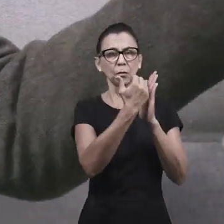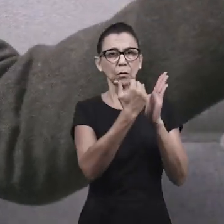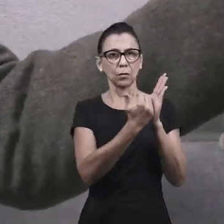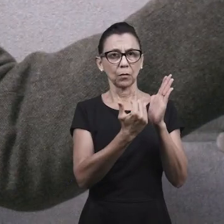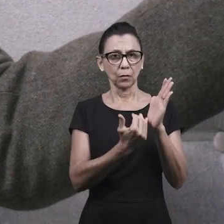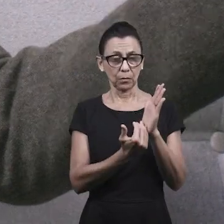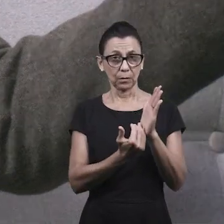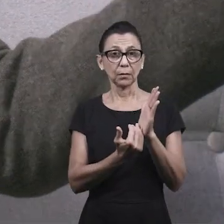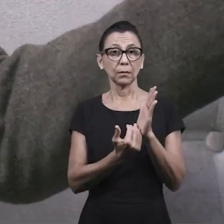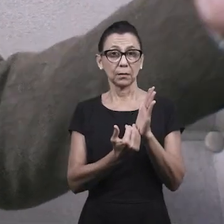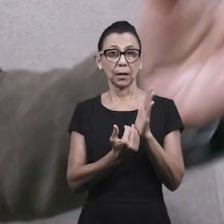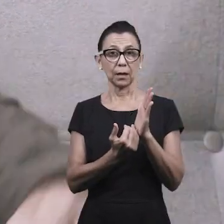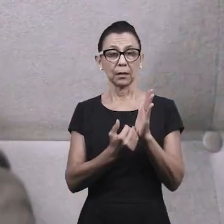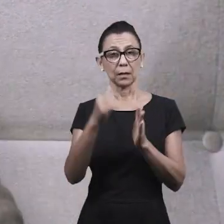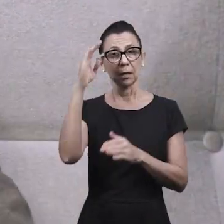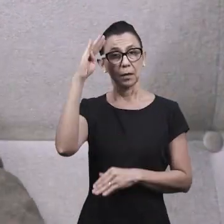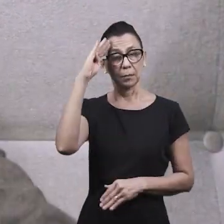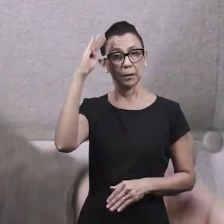Donc,